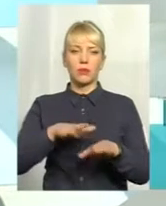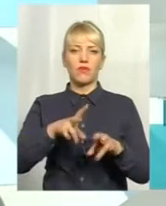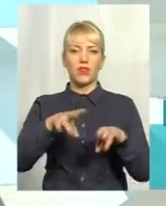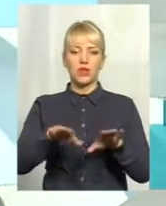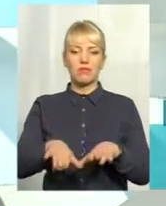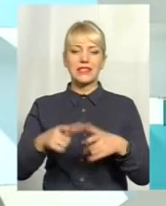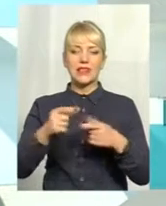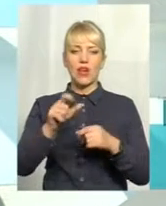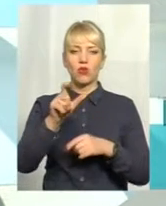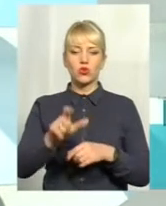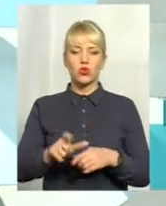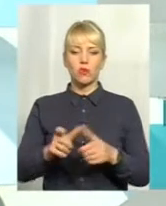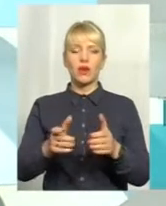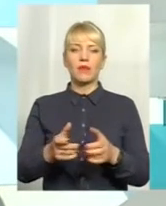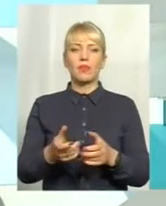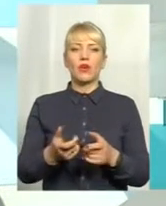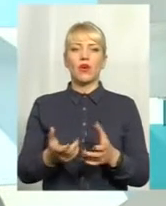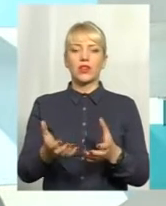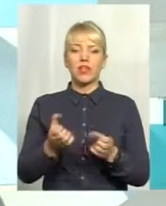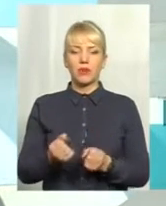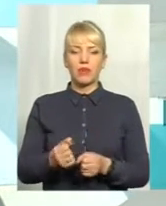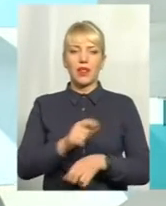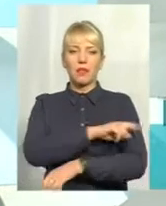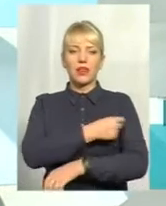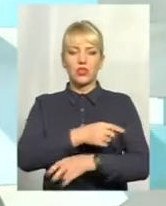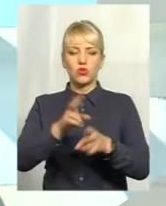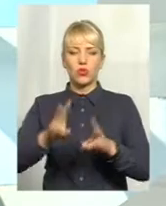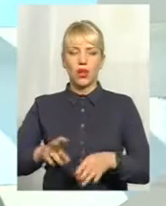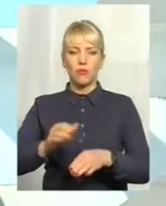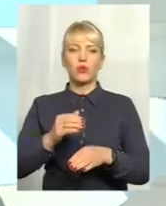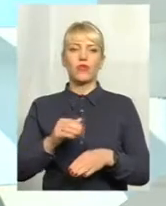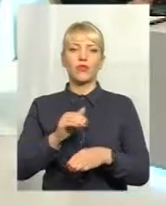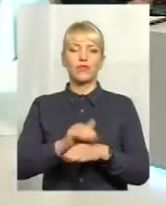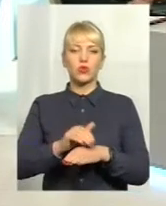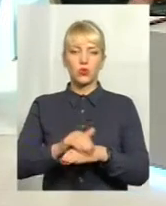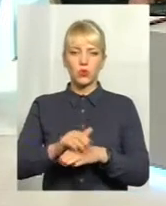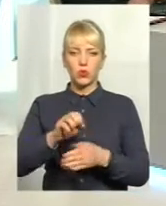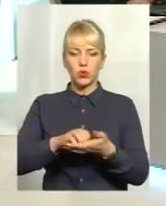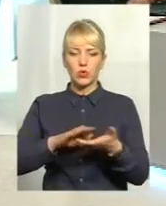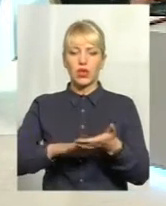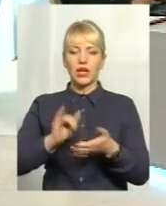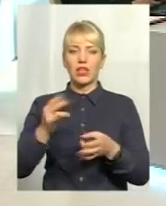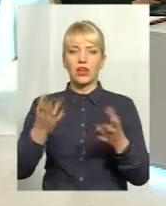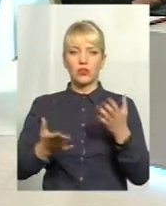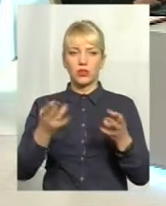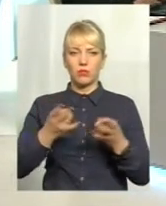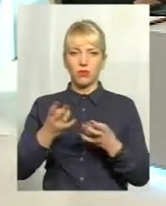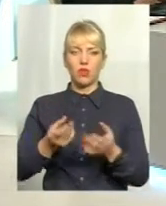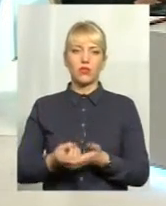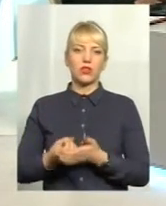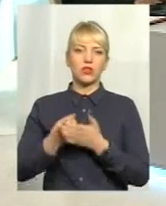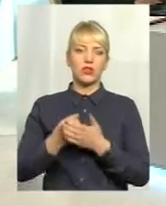травму, надають медичну допомогу, фіксують це документально, і в разі необхідності вони доставляють до лікувального закладу,